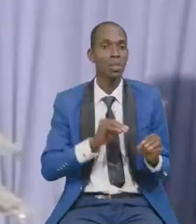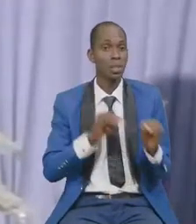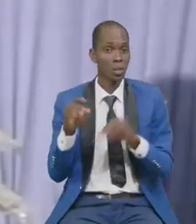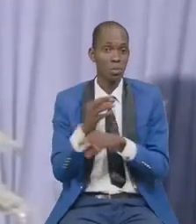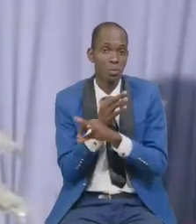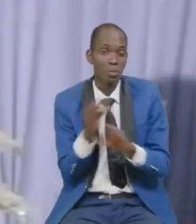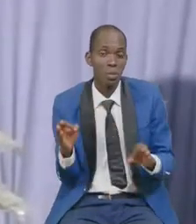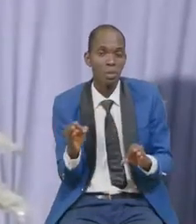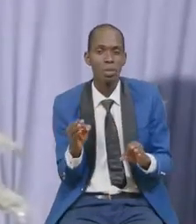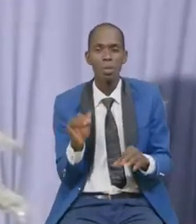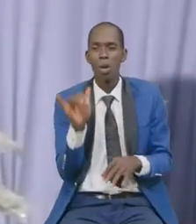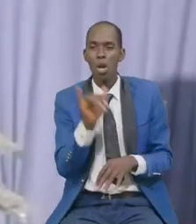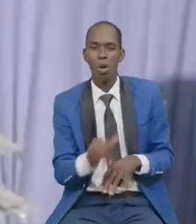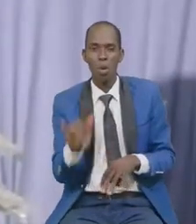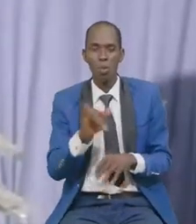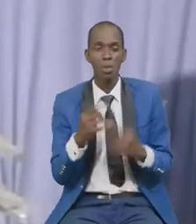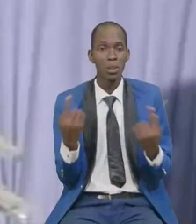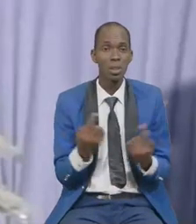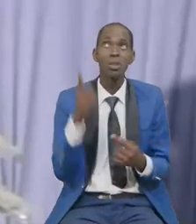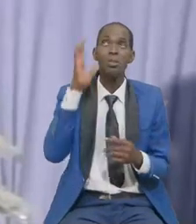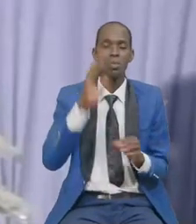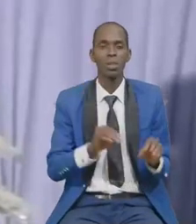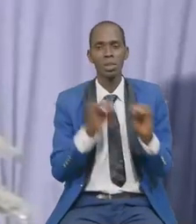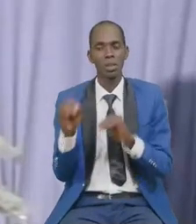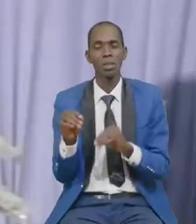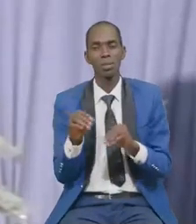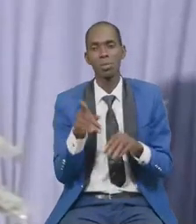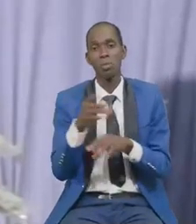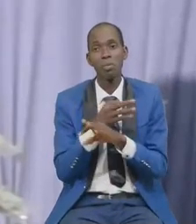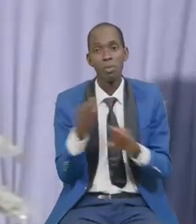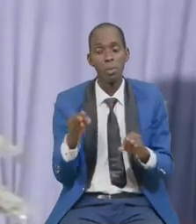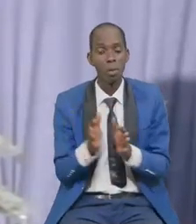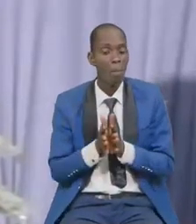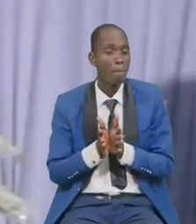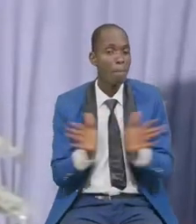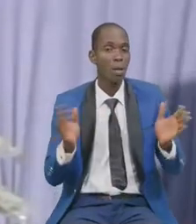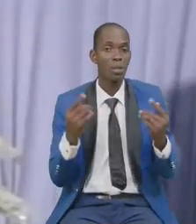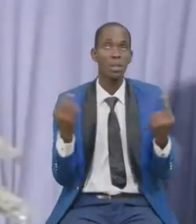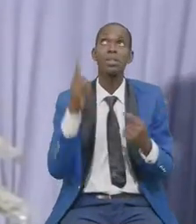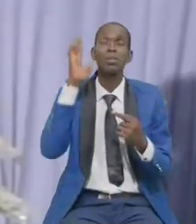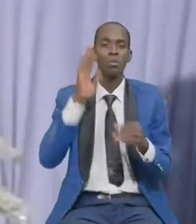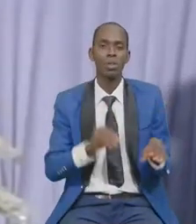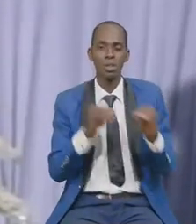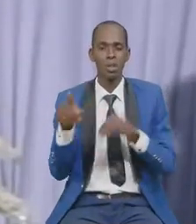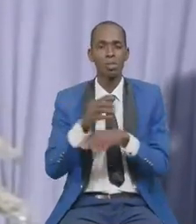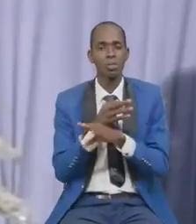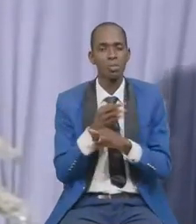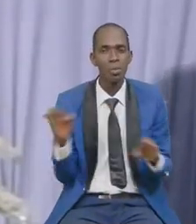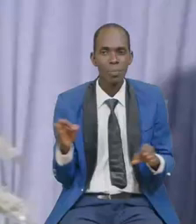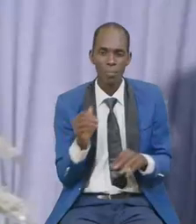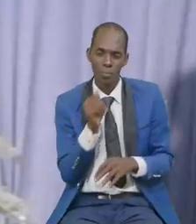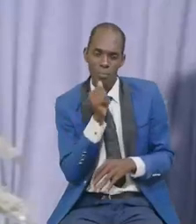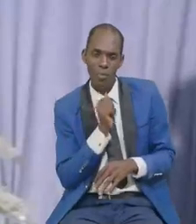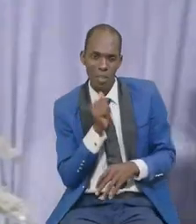communs, il va t'affranchir. Les péchés publics, il va t'affranchir. Les péchés privés, il va